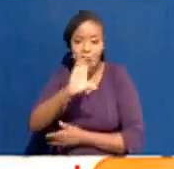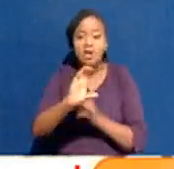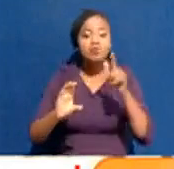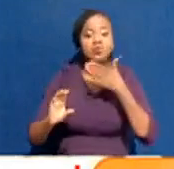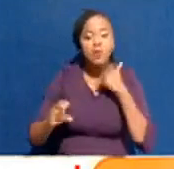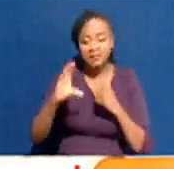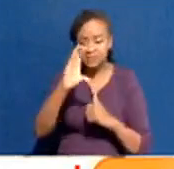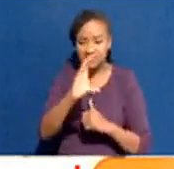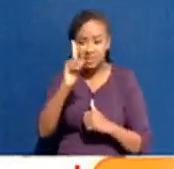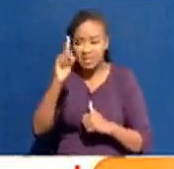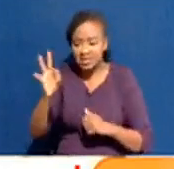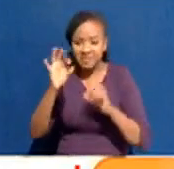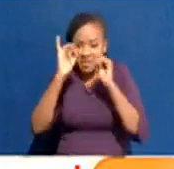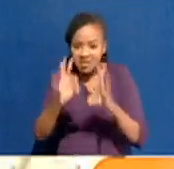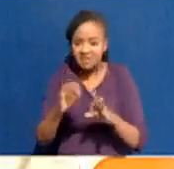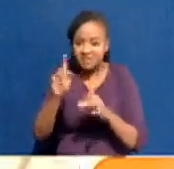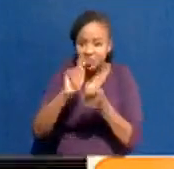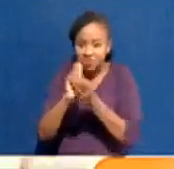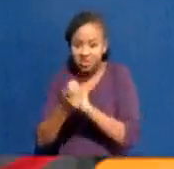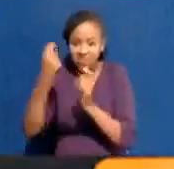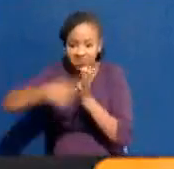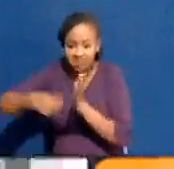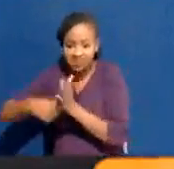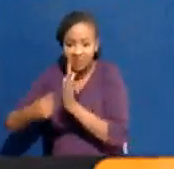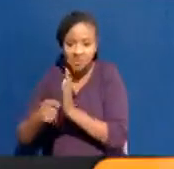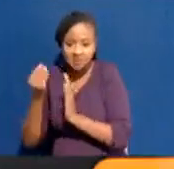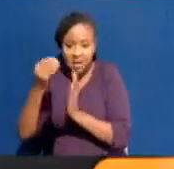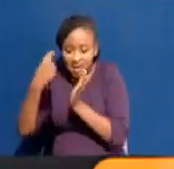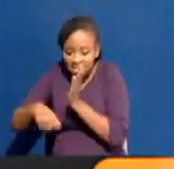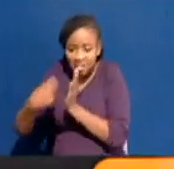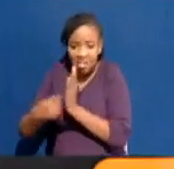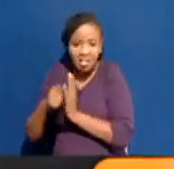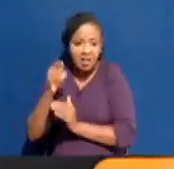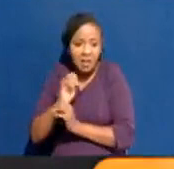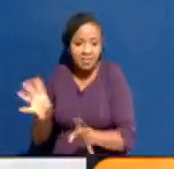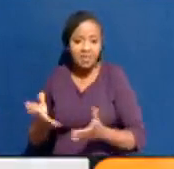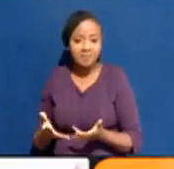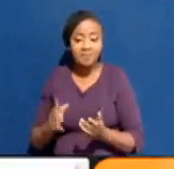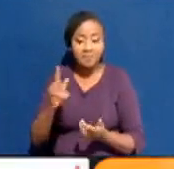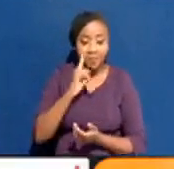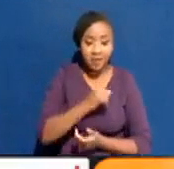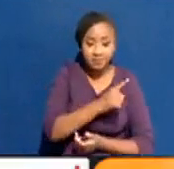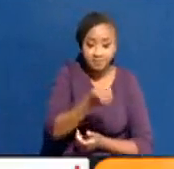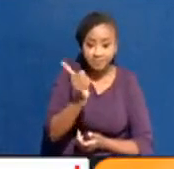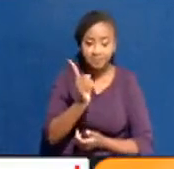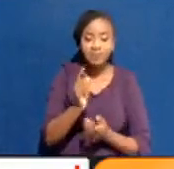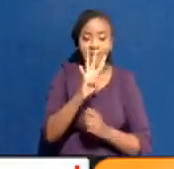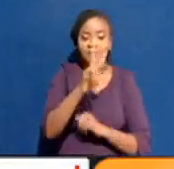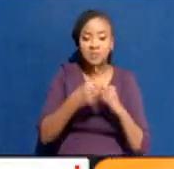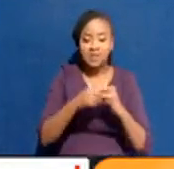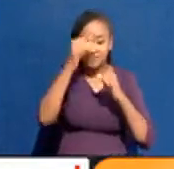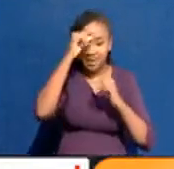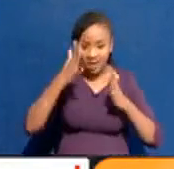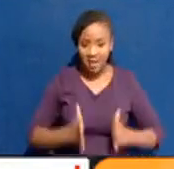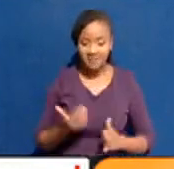if you do not ratify the taxation measures? On behalf of the 47 governors, we are